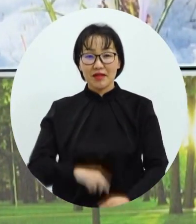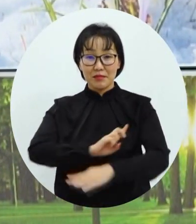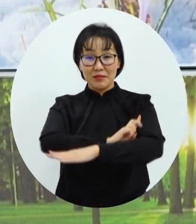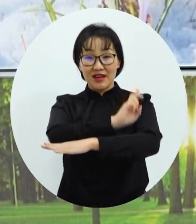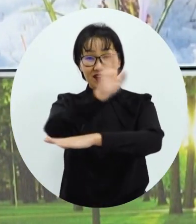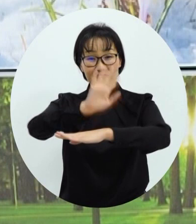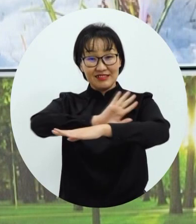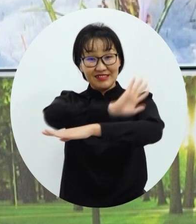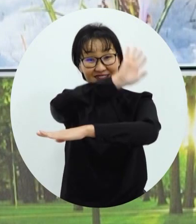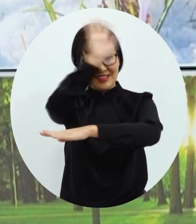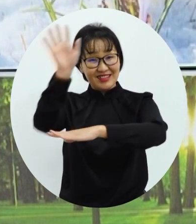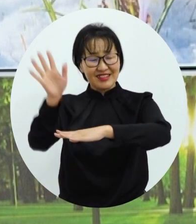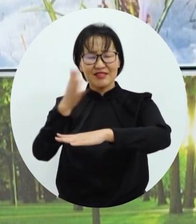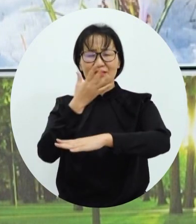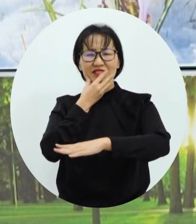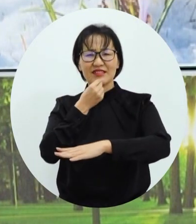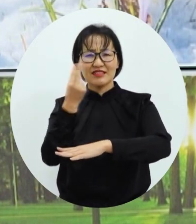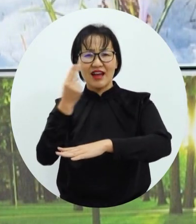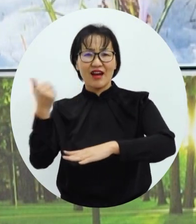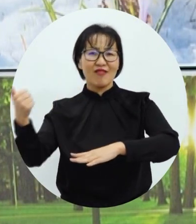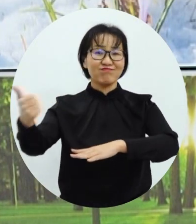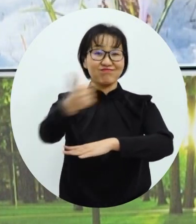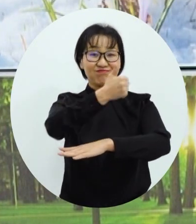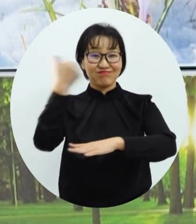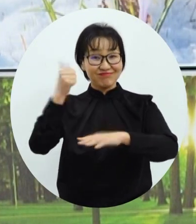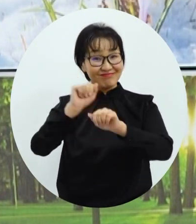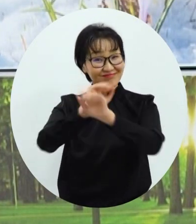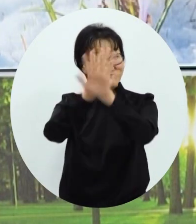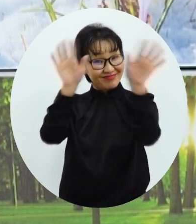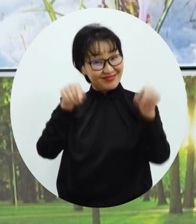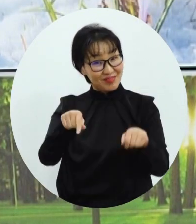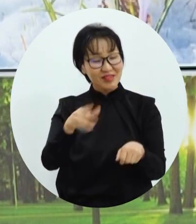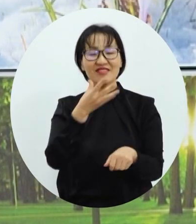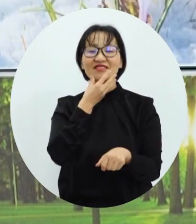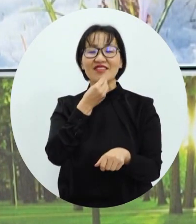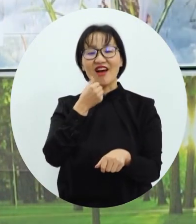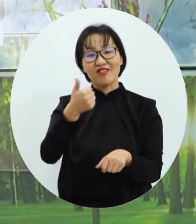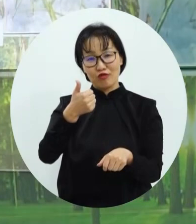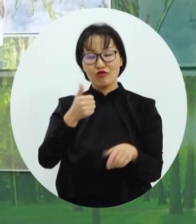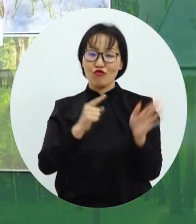Байгаль дэлхий цав цагаандар хучигдсан байх нь сайхан байдаг байж болох юм.